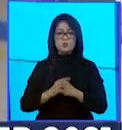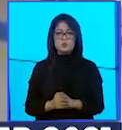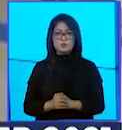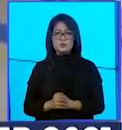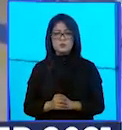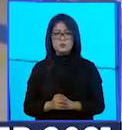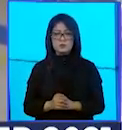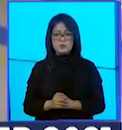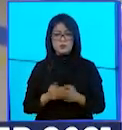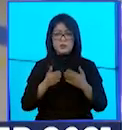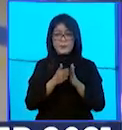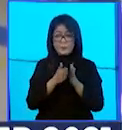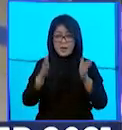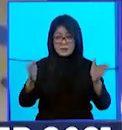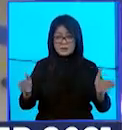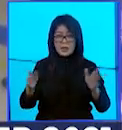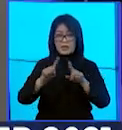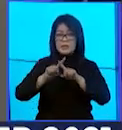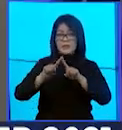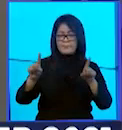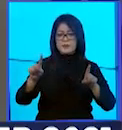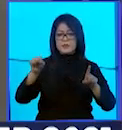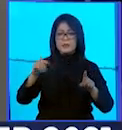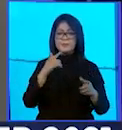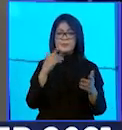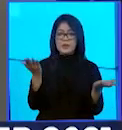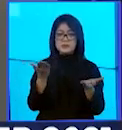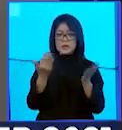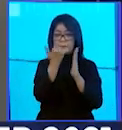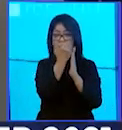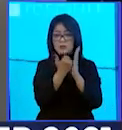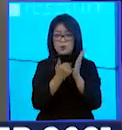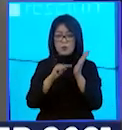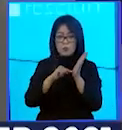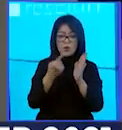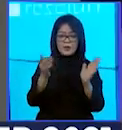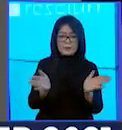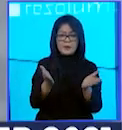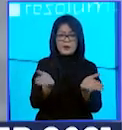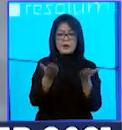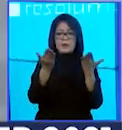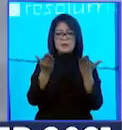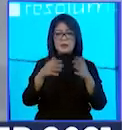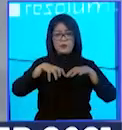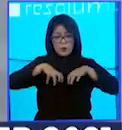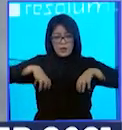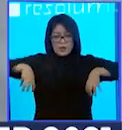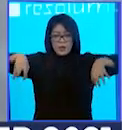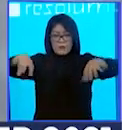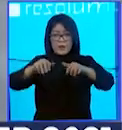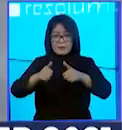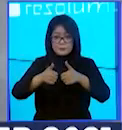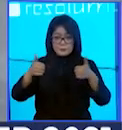Meski diperpanjang, sejumlah relaksasi dilakukan seperti pembukaan pusat kebugaran di sejumlah wilayah aglomerasi dan mengizinkan konter